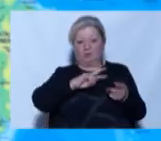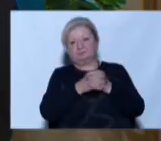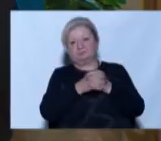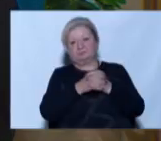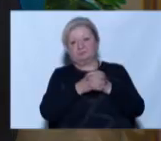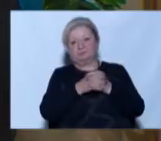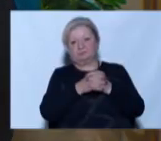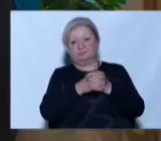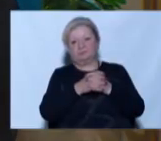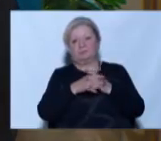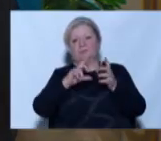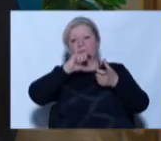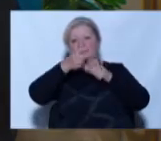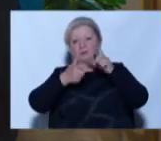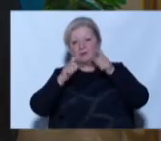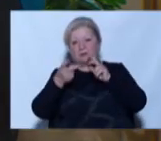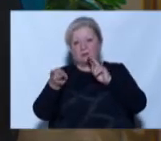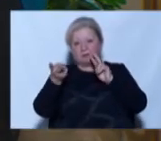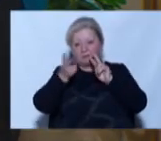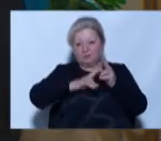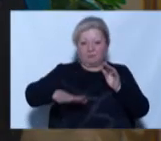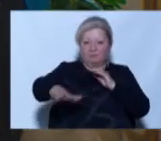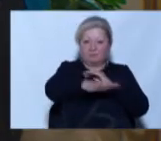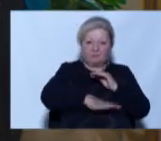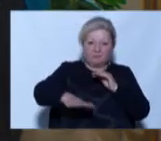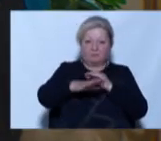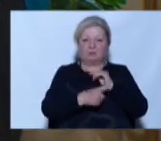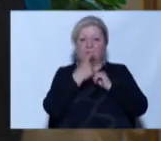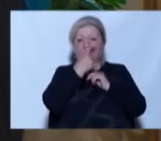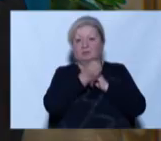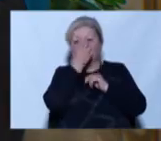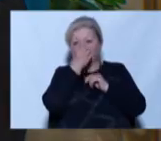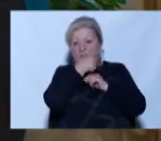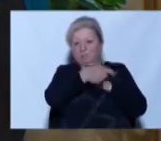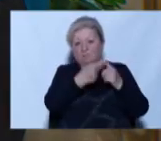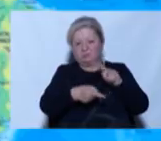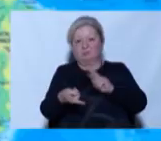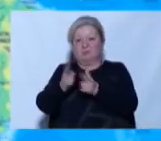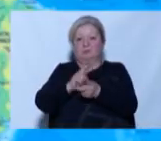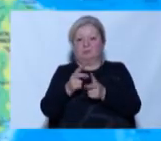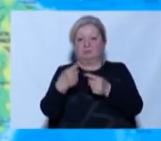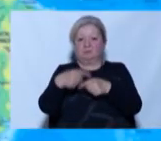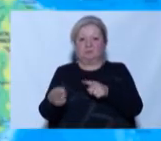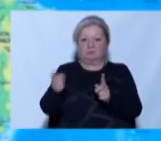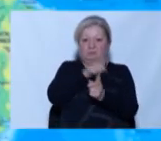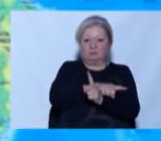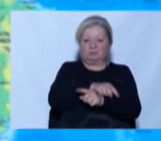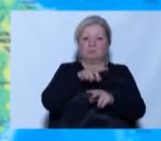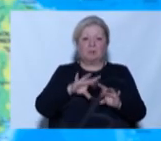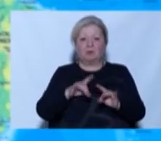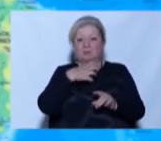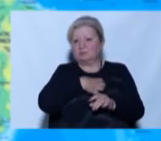იცვლებოდა. მთები იცვლებოდა ვაკეებით, ერთ მცენარეული საფარი ენაცვლებოდა ერთმანეთს, მაგრამ ამას მისთვის